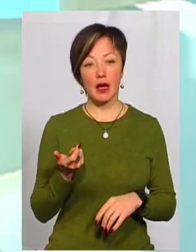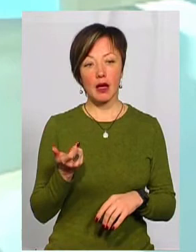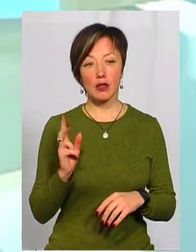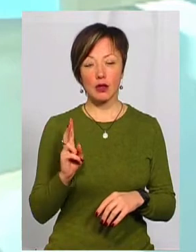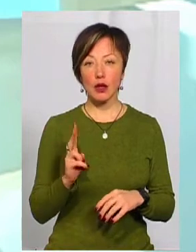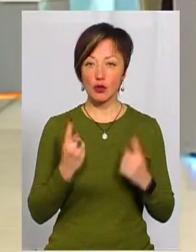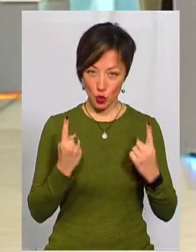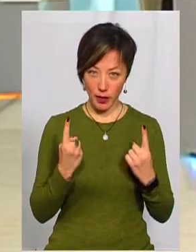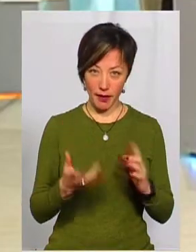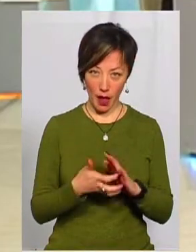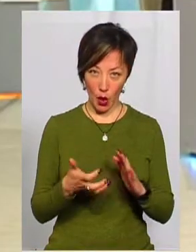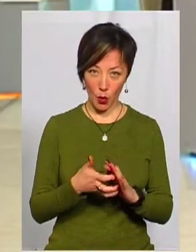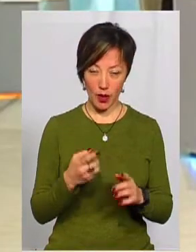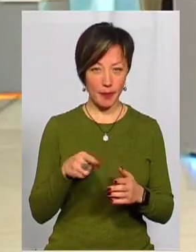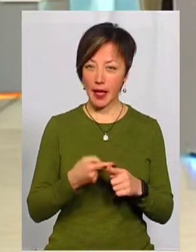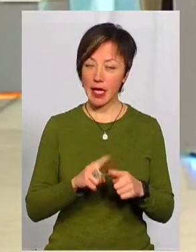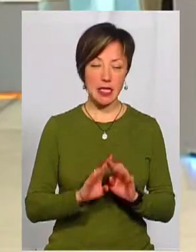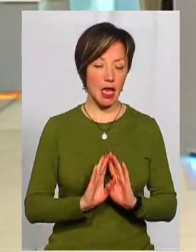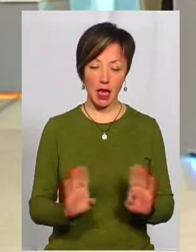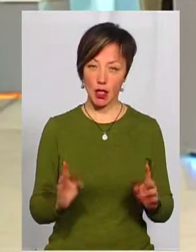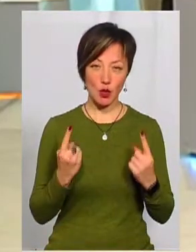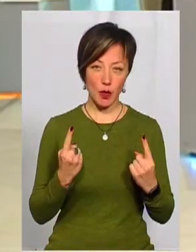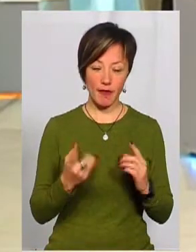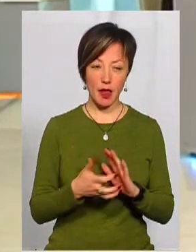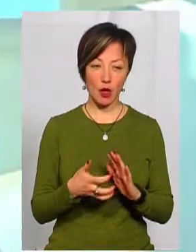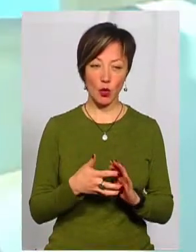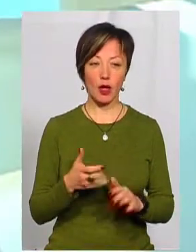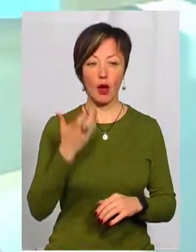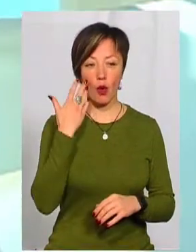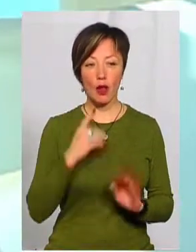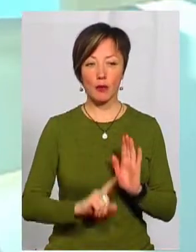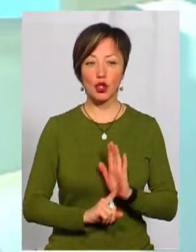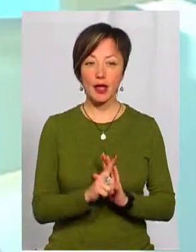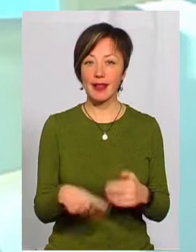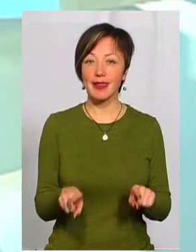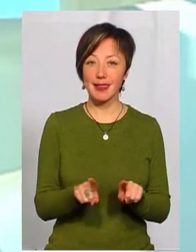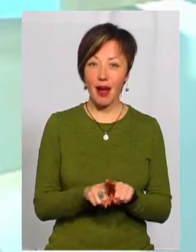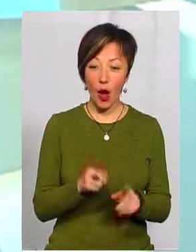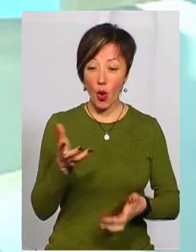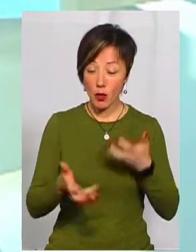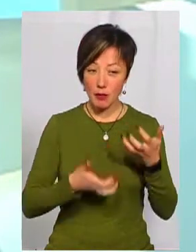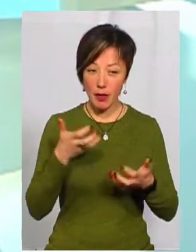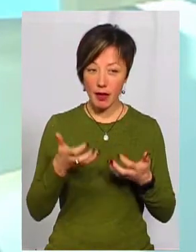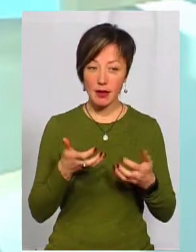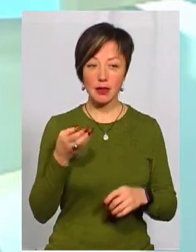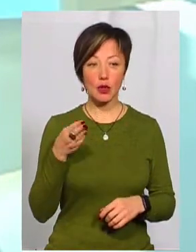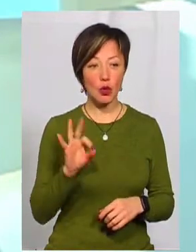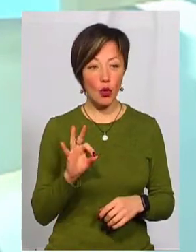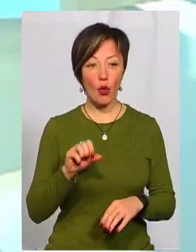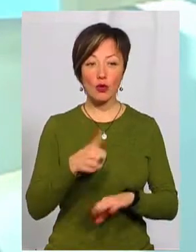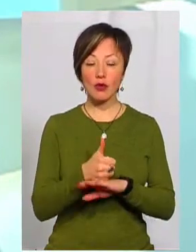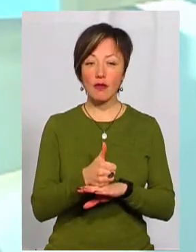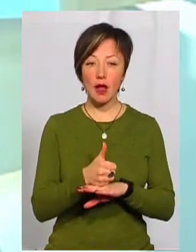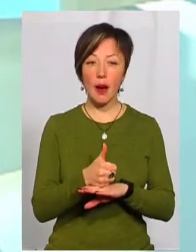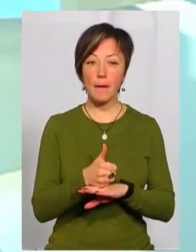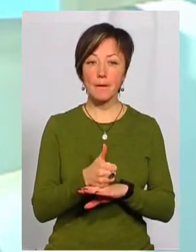їхати... Суттєві недоліки? Це не суттєві недоліки. І коли ми почали так суттєво розбиратися, то основна провина